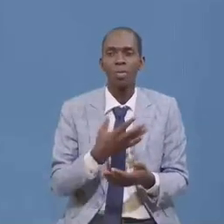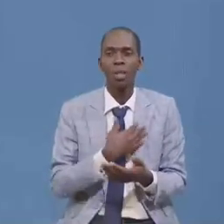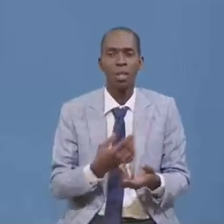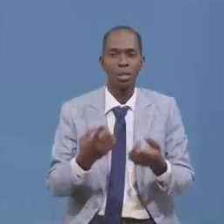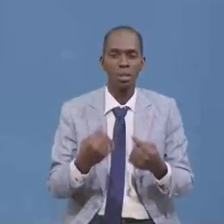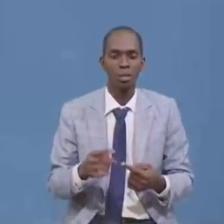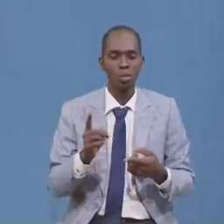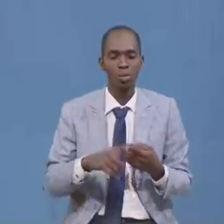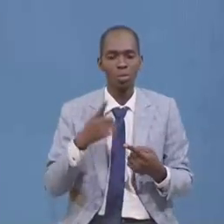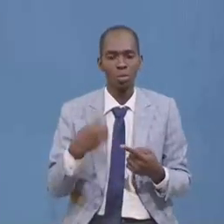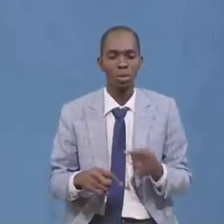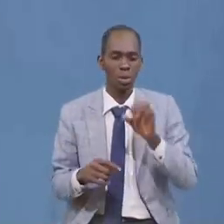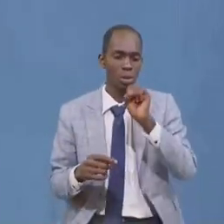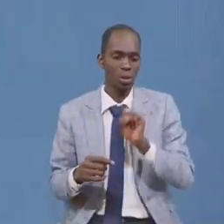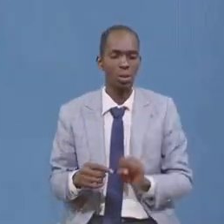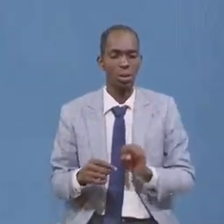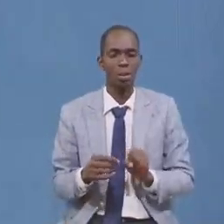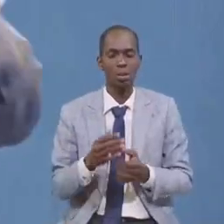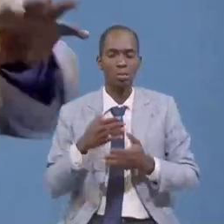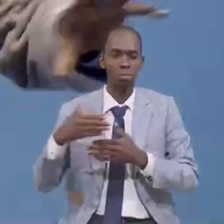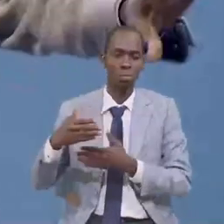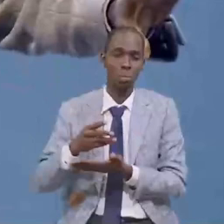Ils sont venus du côté du sud.